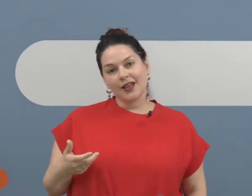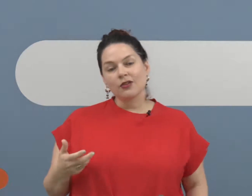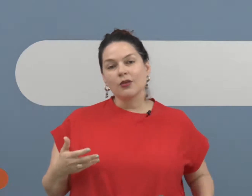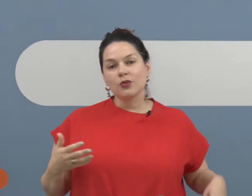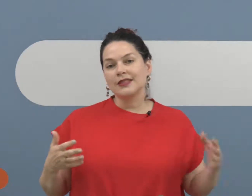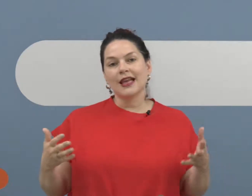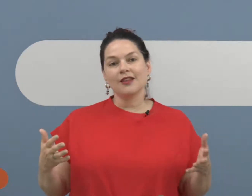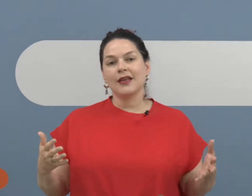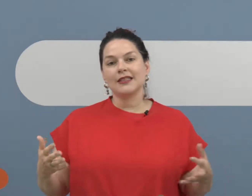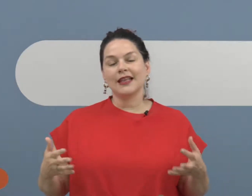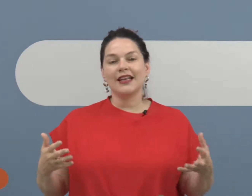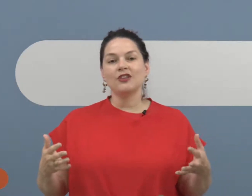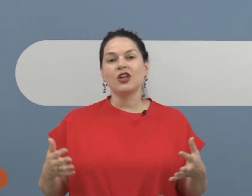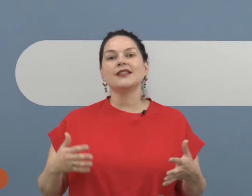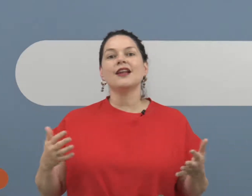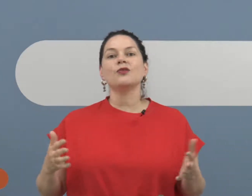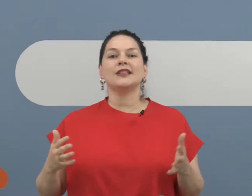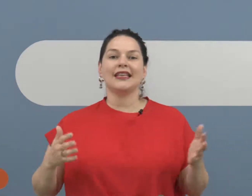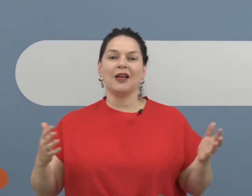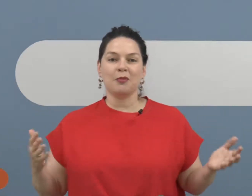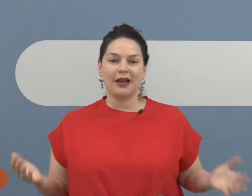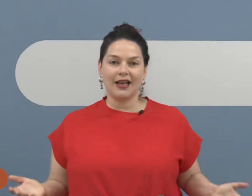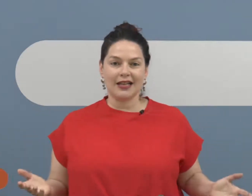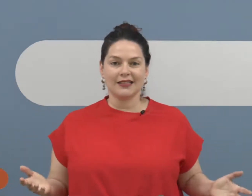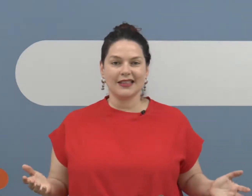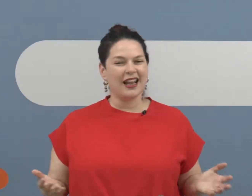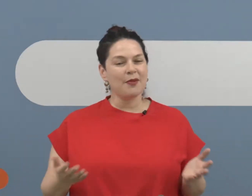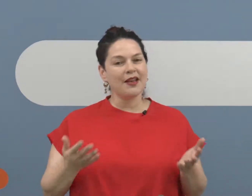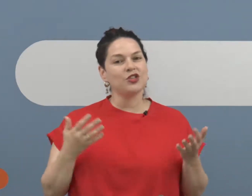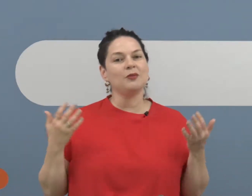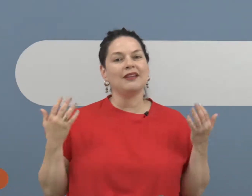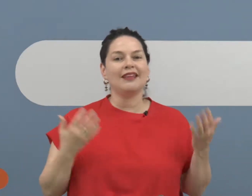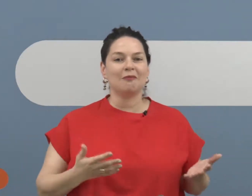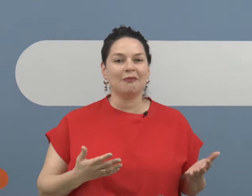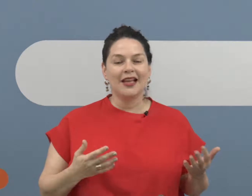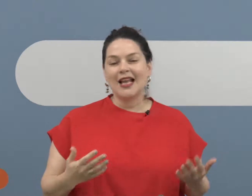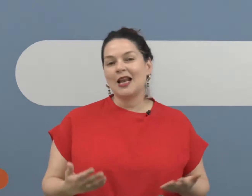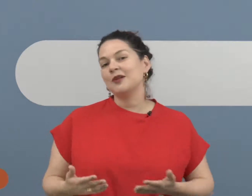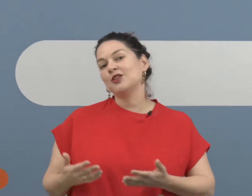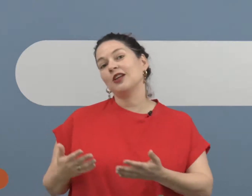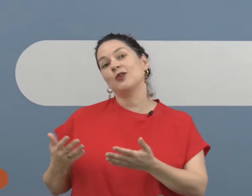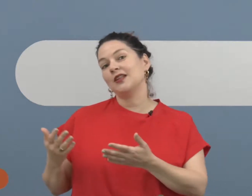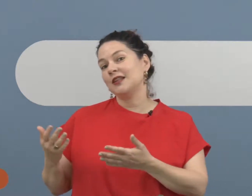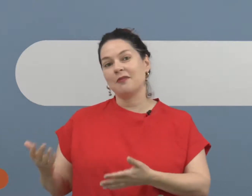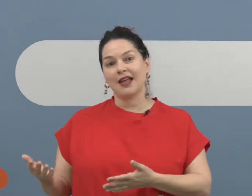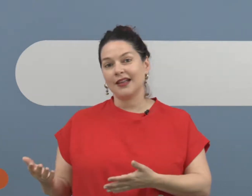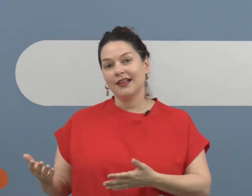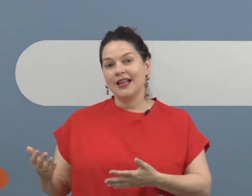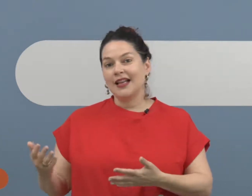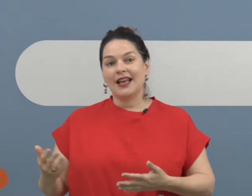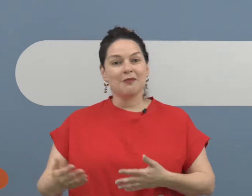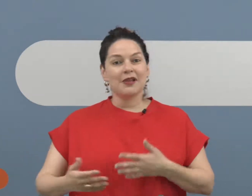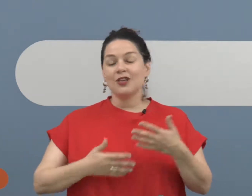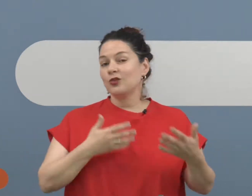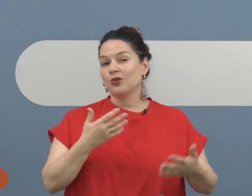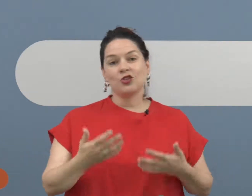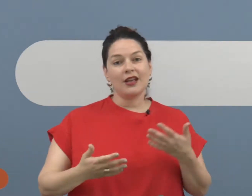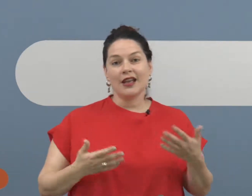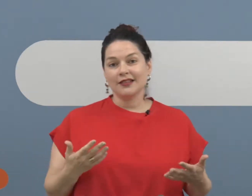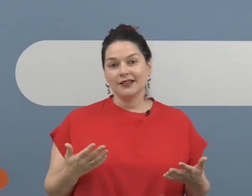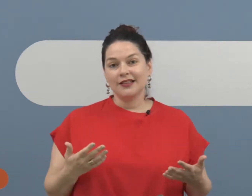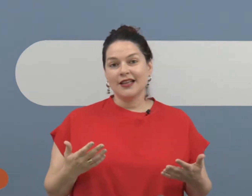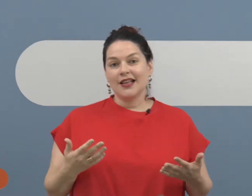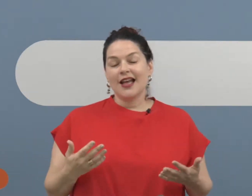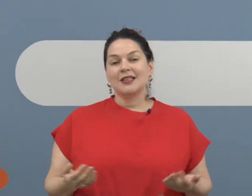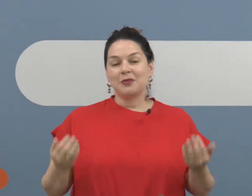מנסה לצייד אותנו קצת באיזה כלי שיעשה לנו סדר בבלגן הזה. למה אנשים מתים? למה יש רעידות אדמה? למה יש